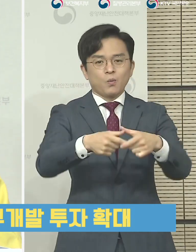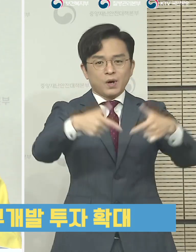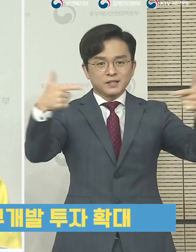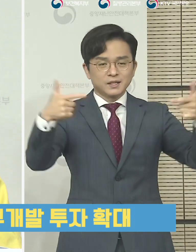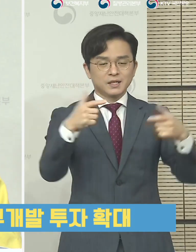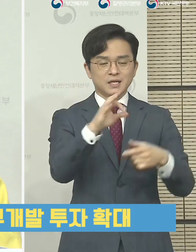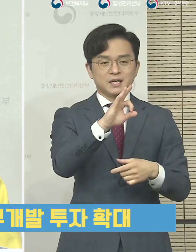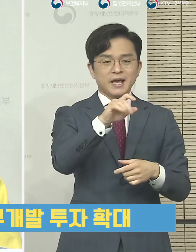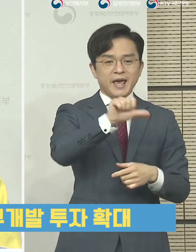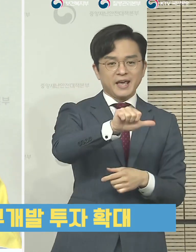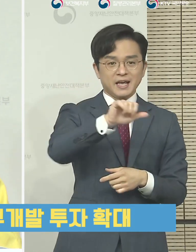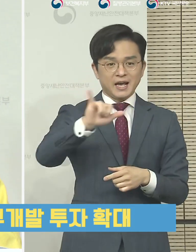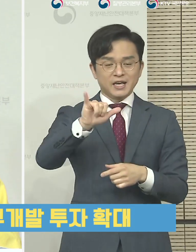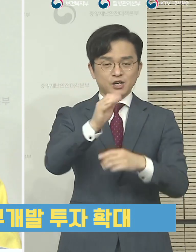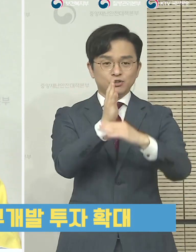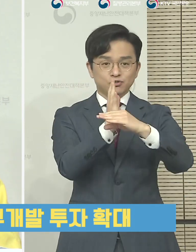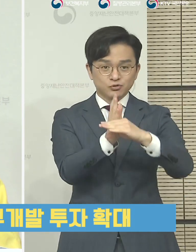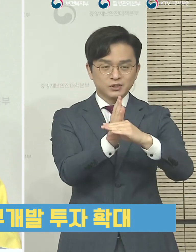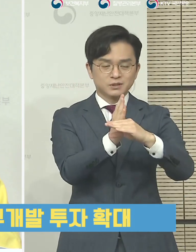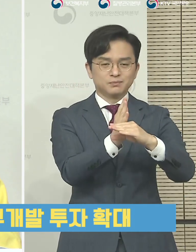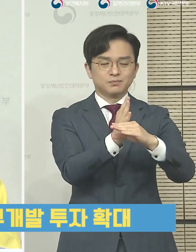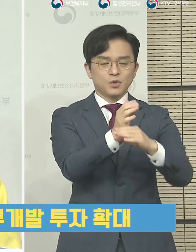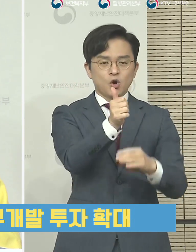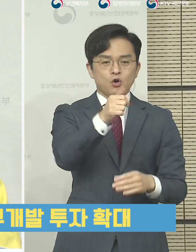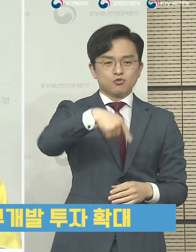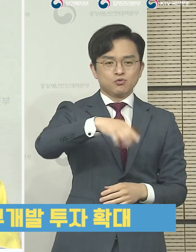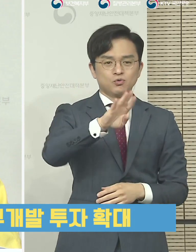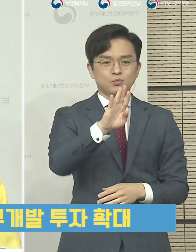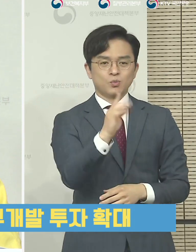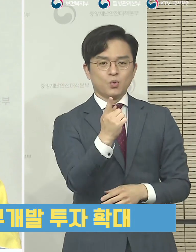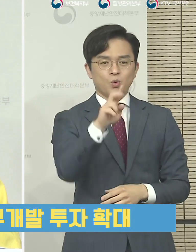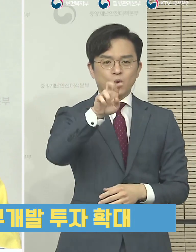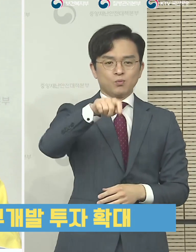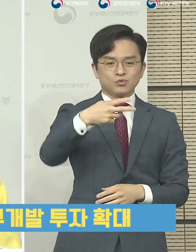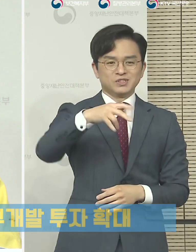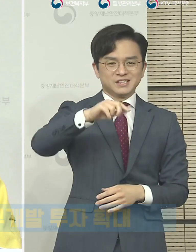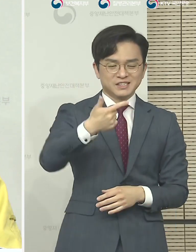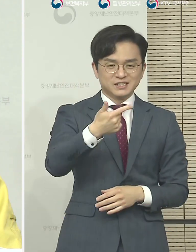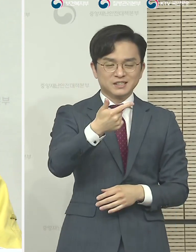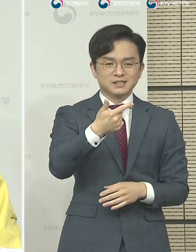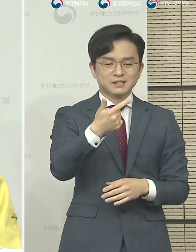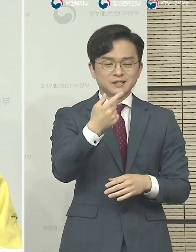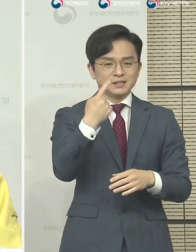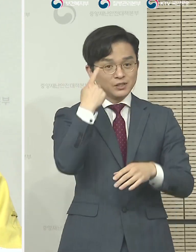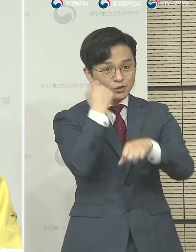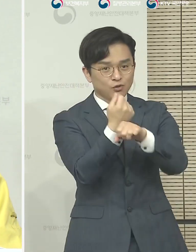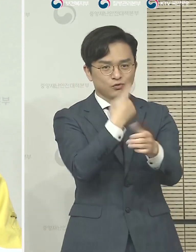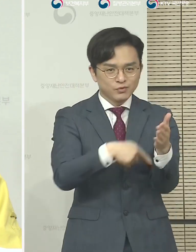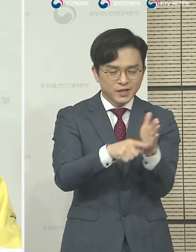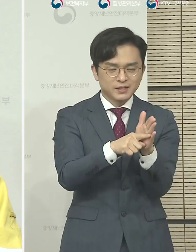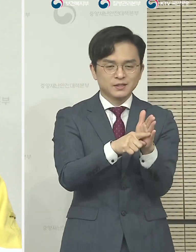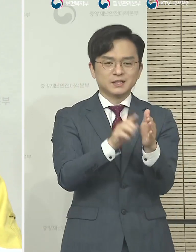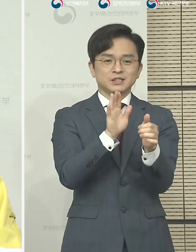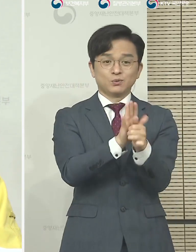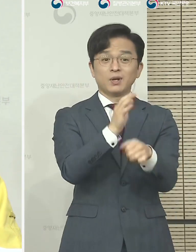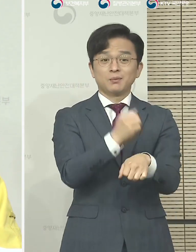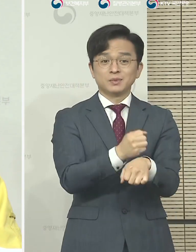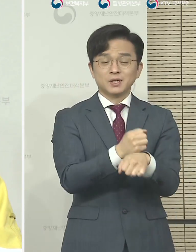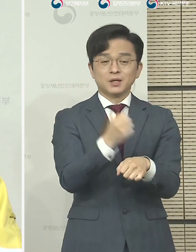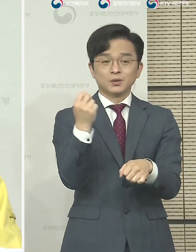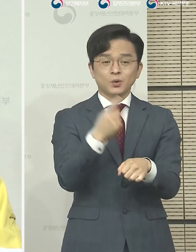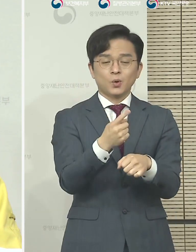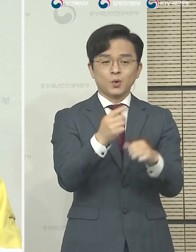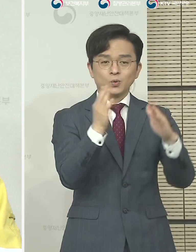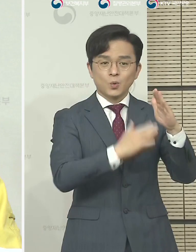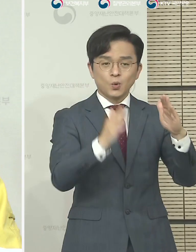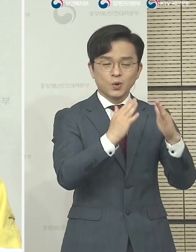기반의 치료제 후보 물질 발굴 플랫폼을 구축하겠습니다. 또한 공공백신